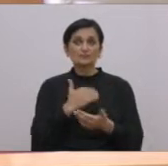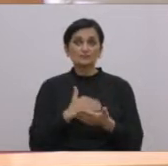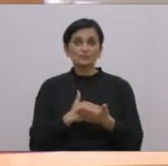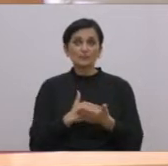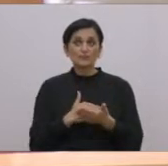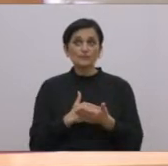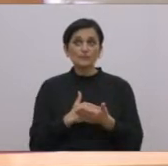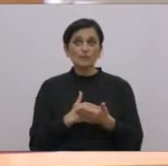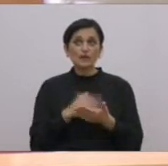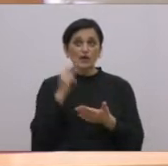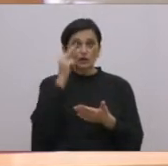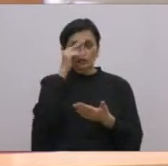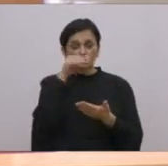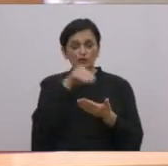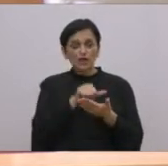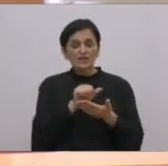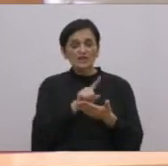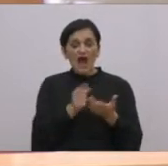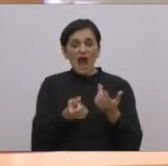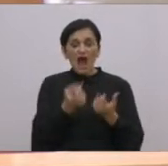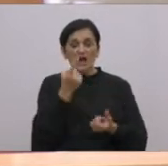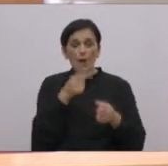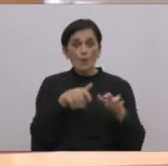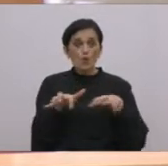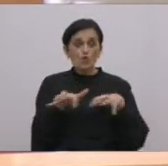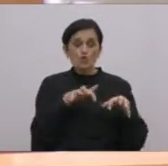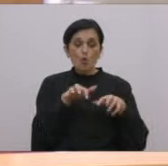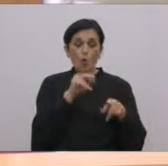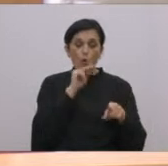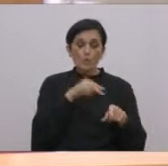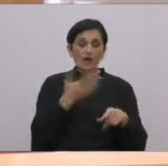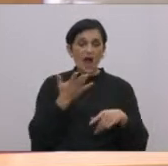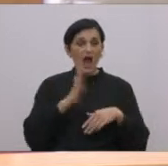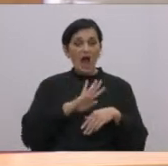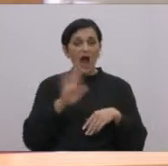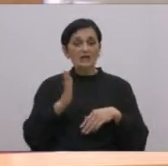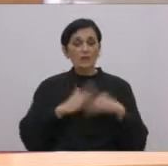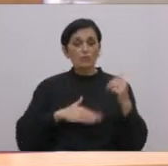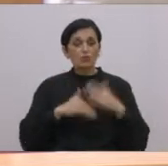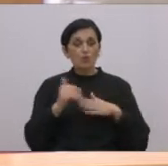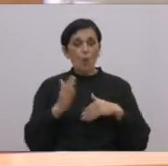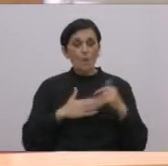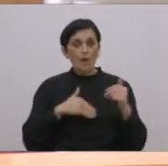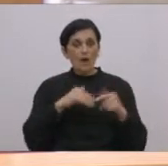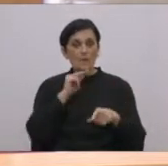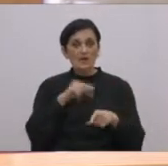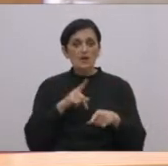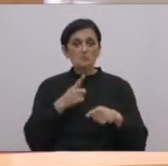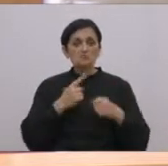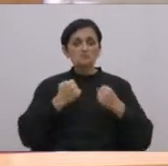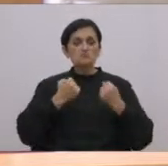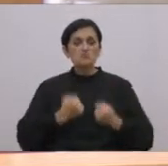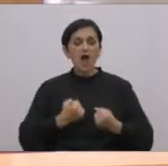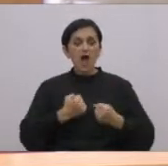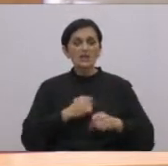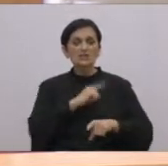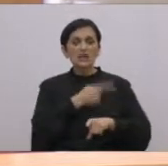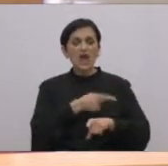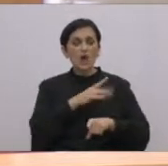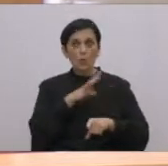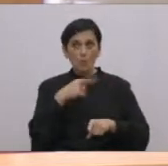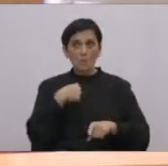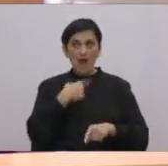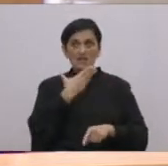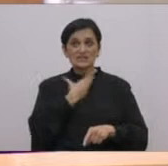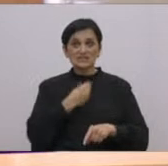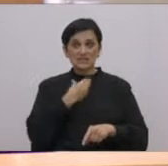თქვათ, შესწავლის რა გამოვლინდა, ეს კორუფციის ბრალია, არაპროფესიონალიზმის ბრალია, მედეგობა რატომ არ იყო? მეც ყოფილვარ იმ ადგილას, მე